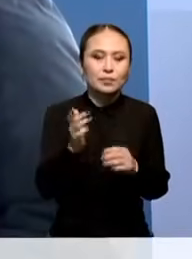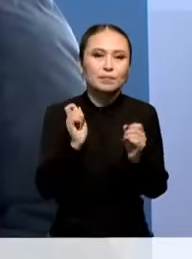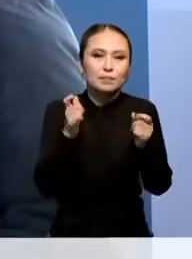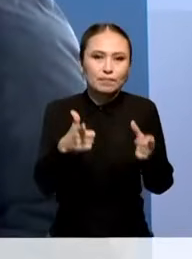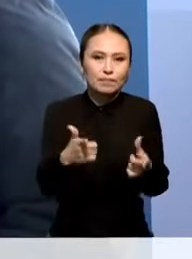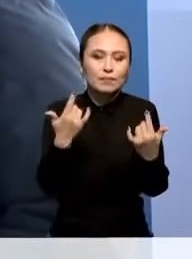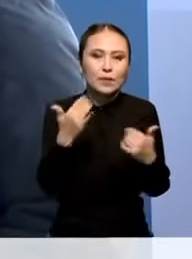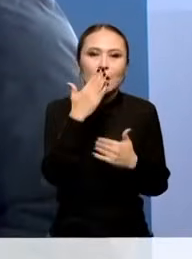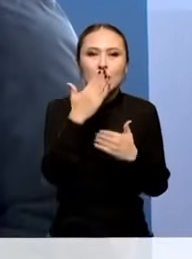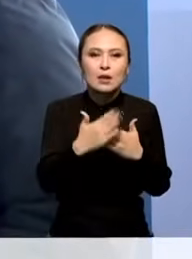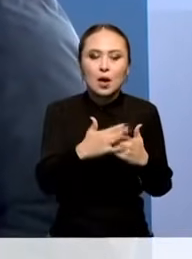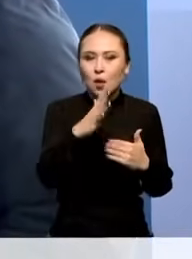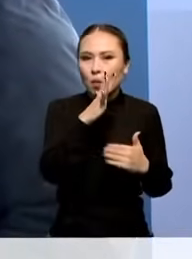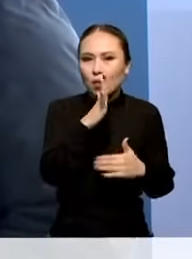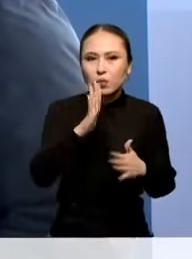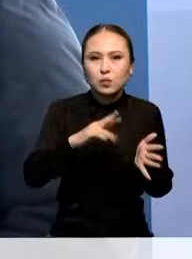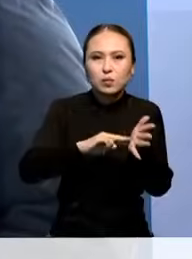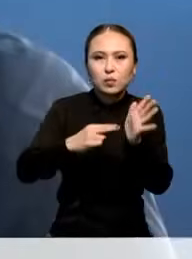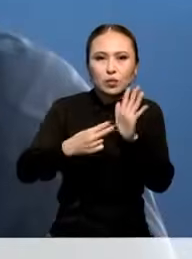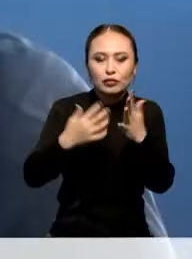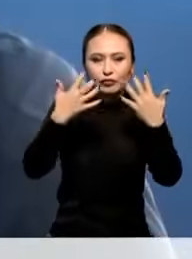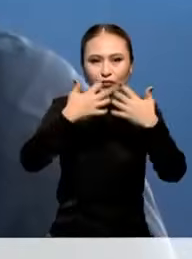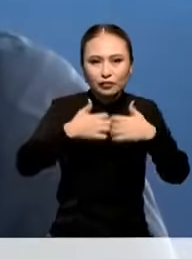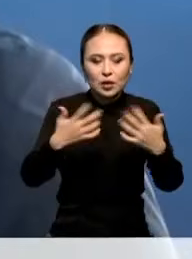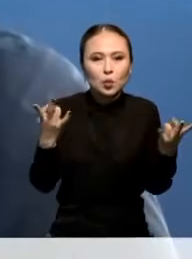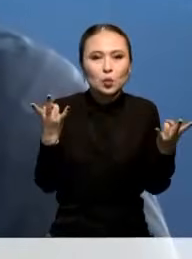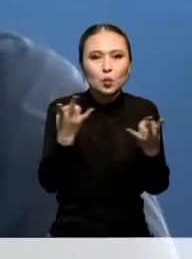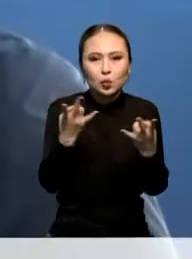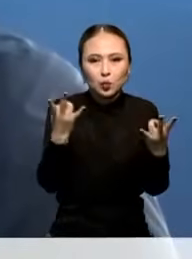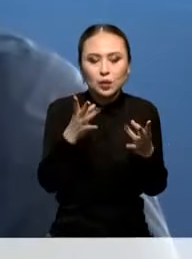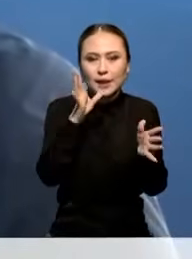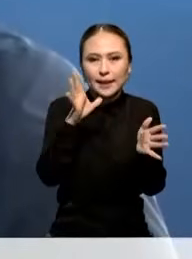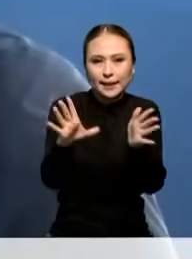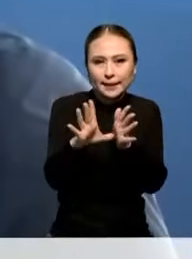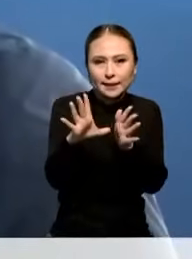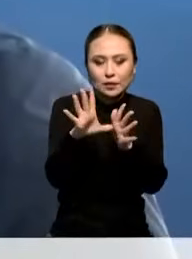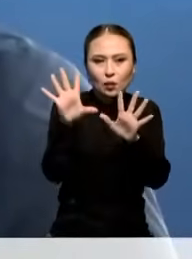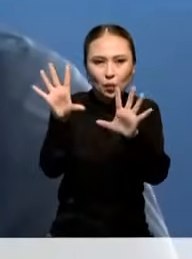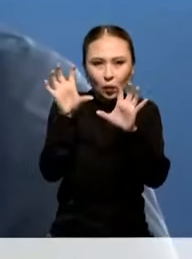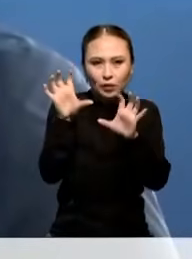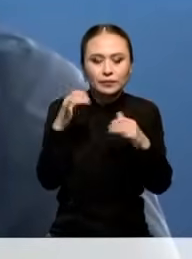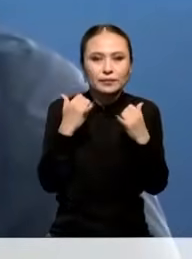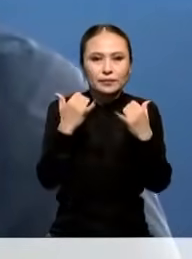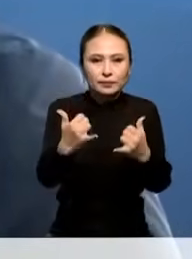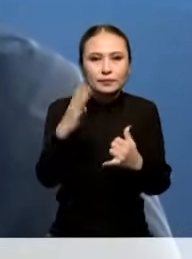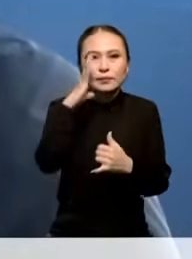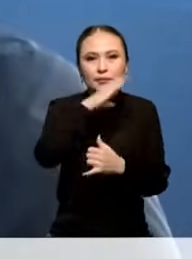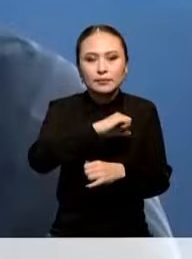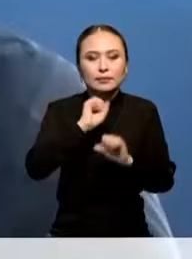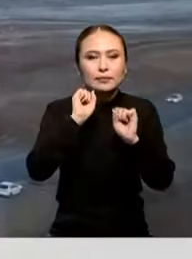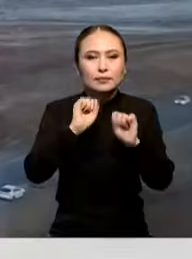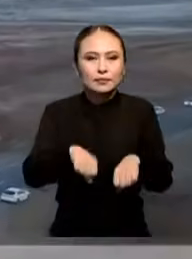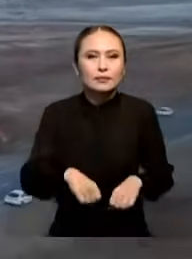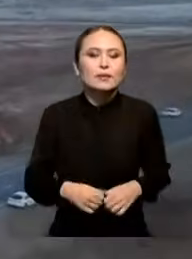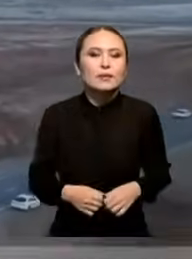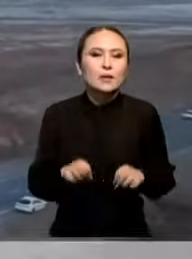отыр. Алдағы уақытта осындай жобалар есебінен қажетті электр қуатын өзіміз бере алатын осындай мүмкінге жететін